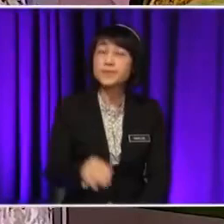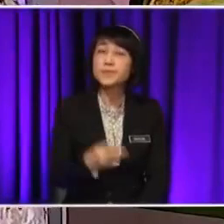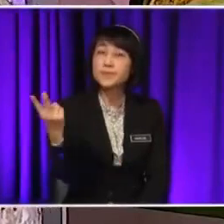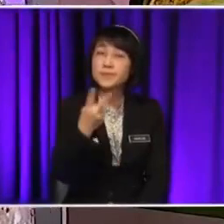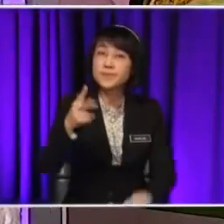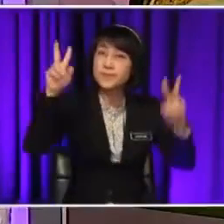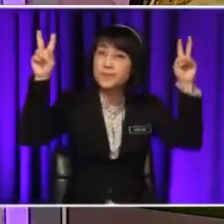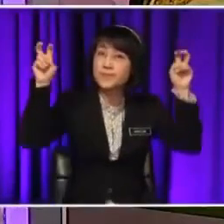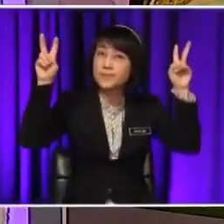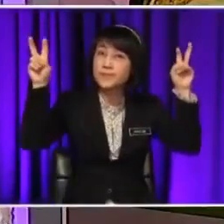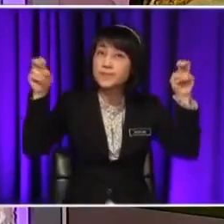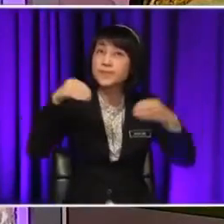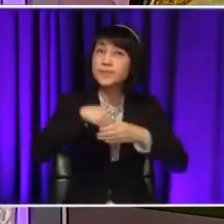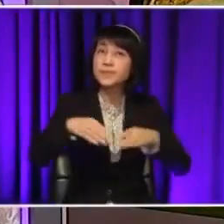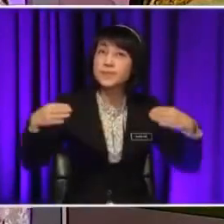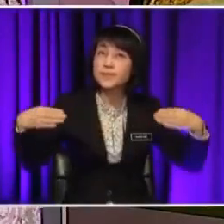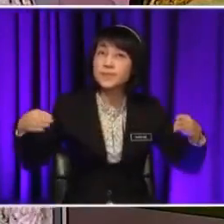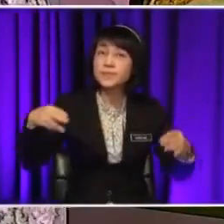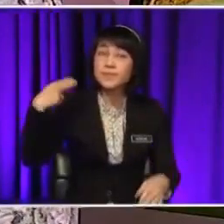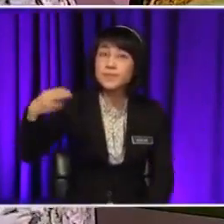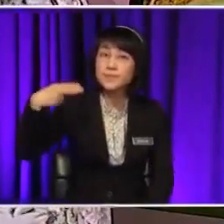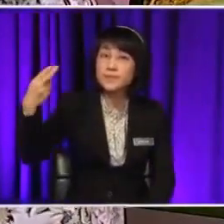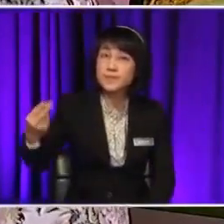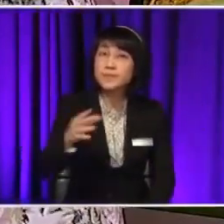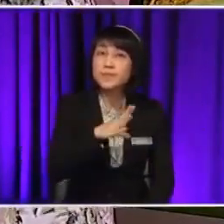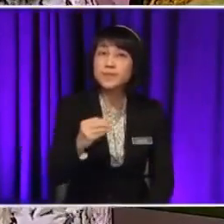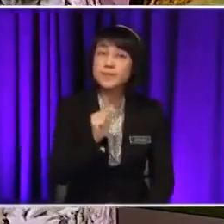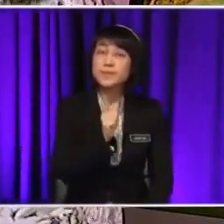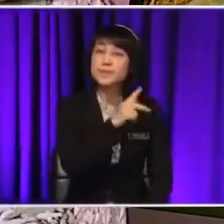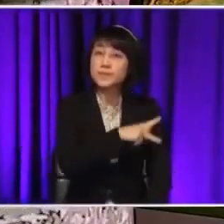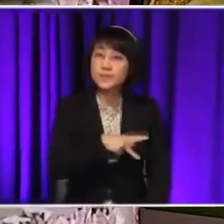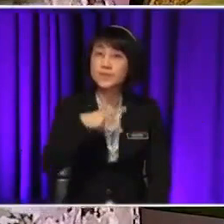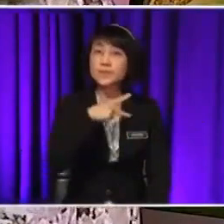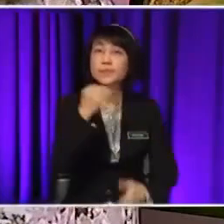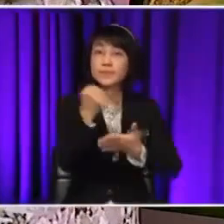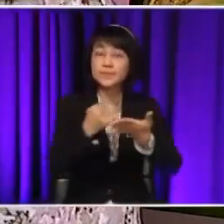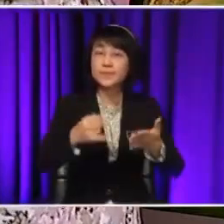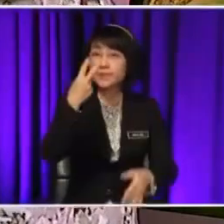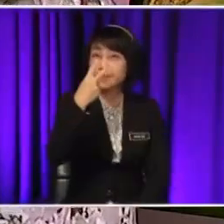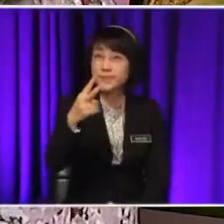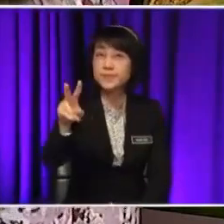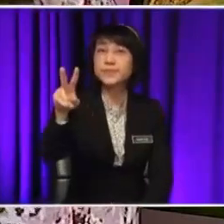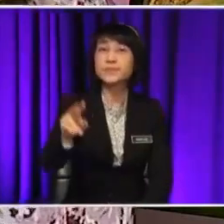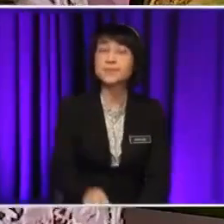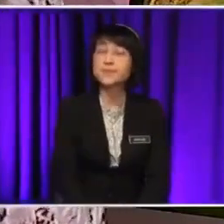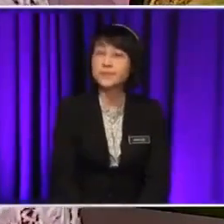tajuk ini dalam bidang sejarah dan apresiasi seni visual.